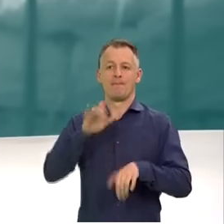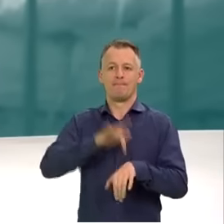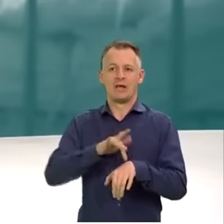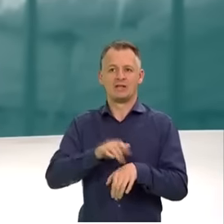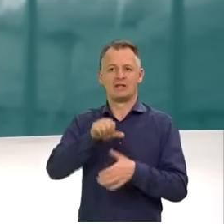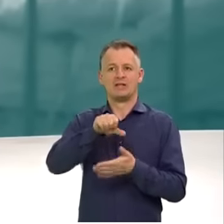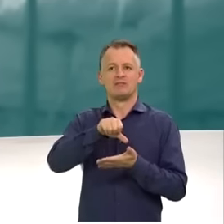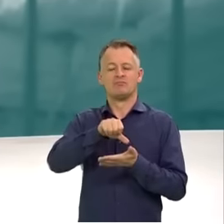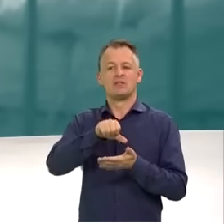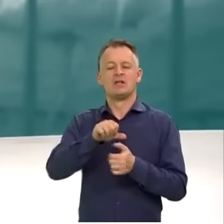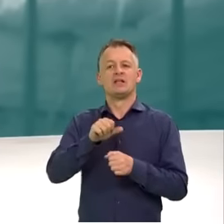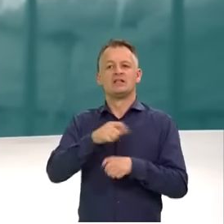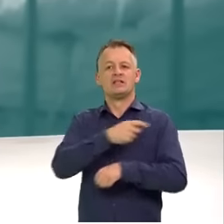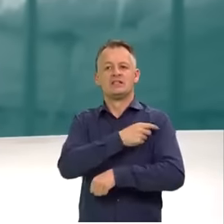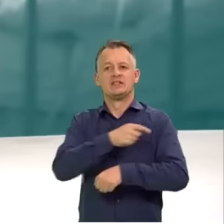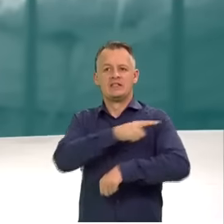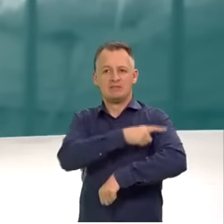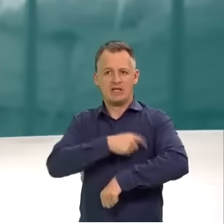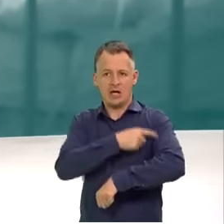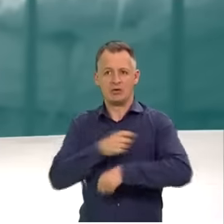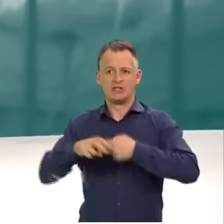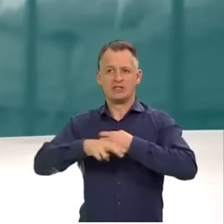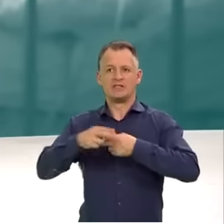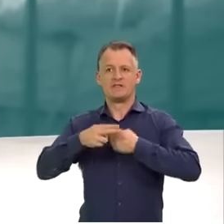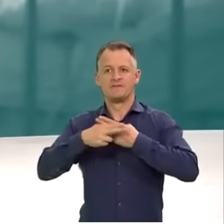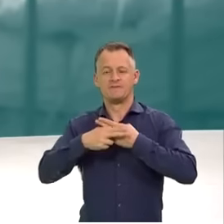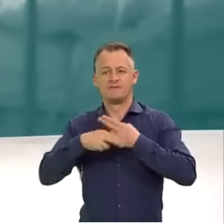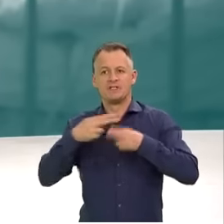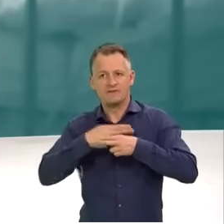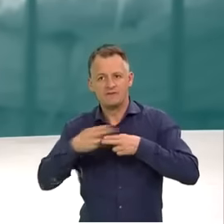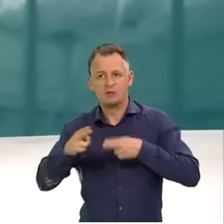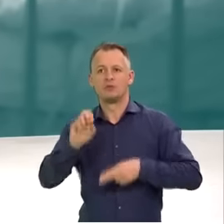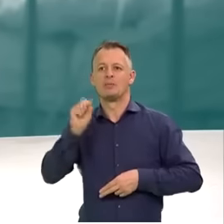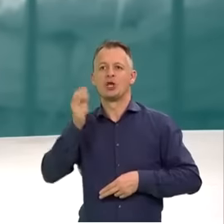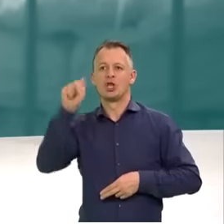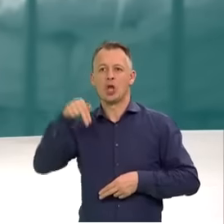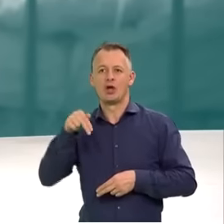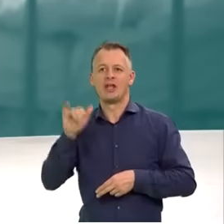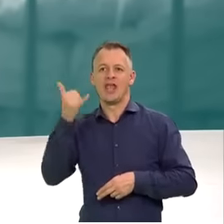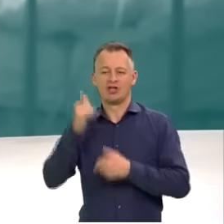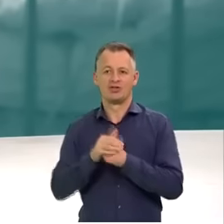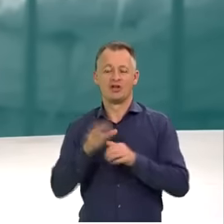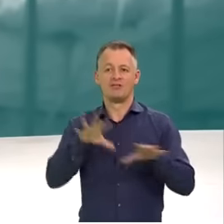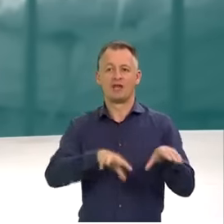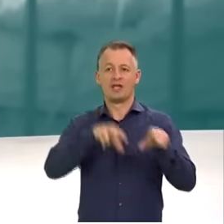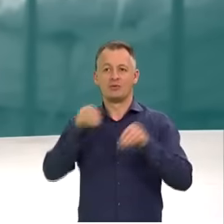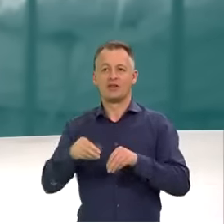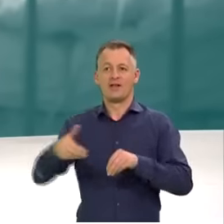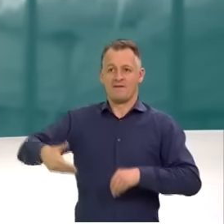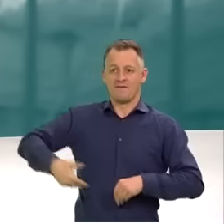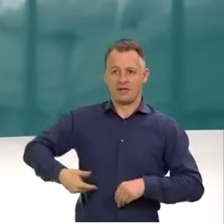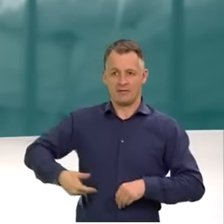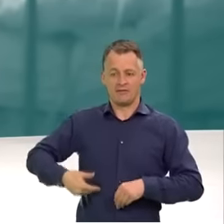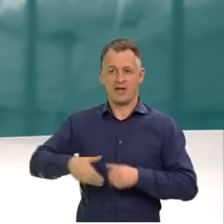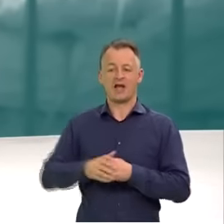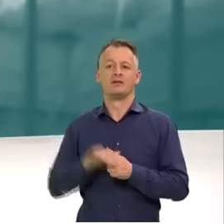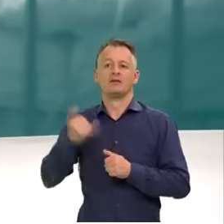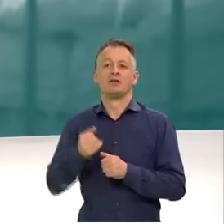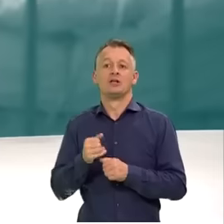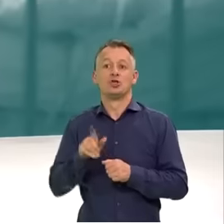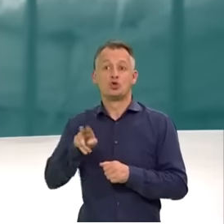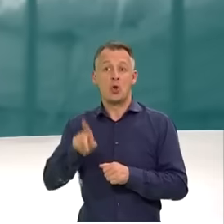Sfântul Spiridon din Iași au supus-o unei operații în premieră. Transplant de ficat de la un donator viu. Cea de la care s-a prelevat o parte din ficat